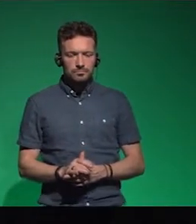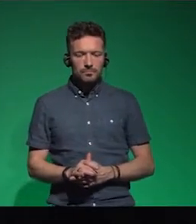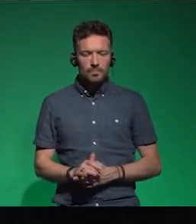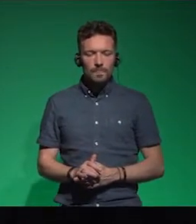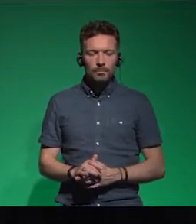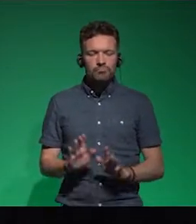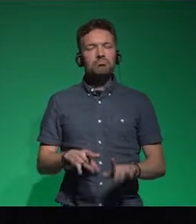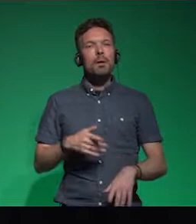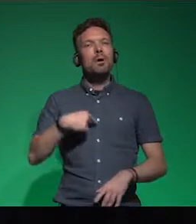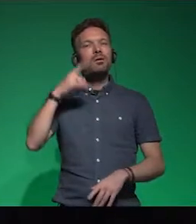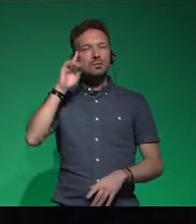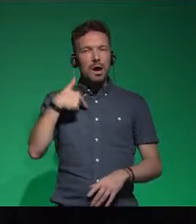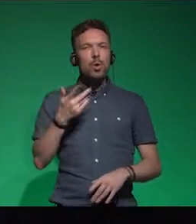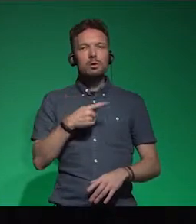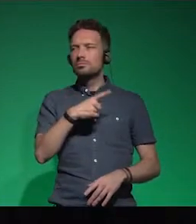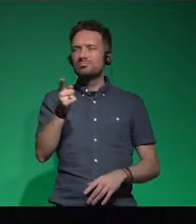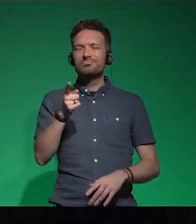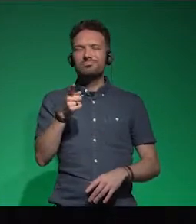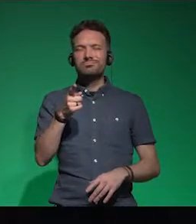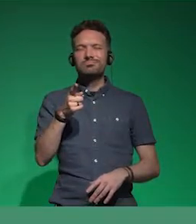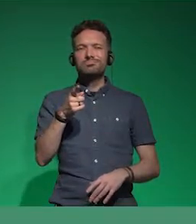sich hier bieten, und wir müssen ja auch einen Optimismus